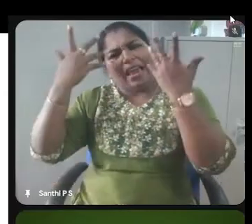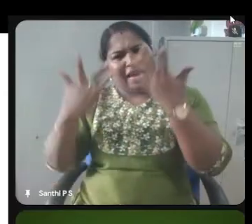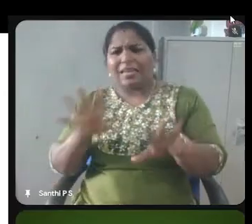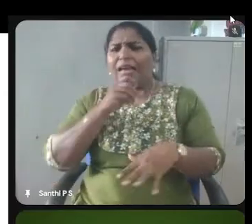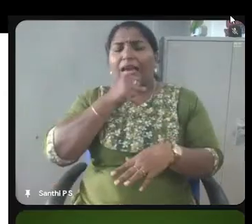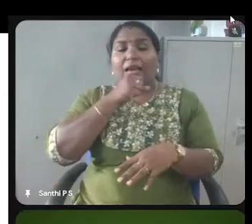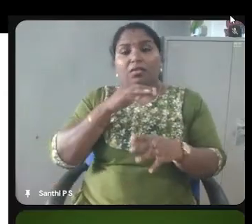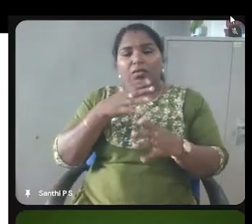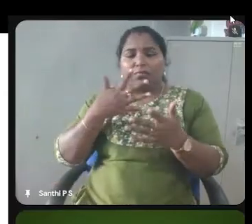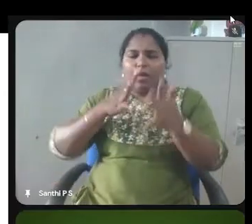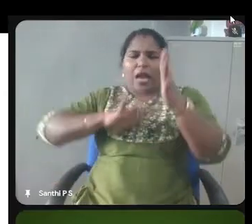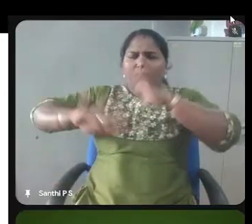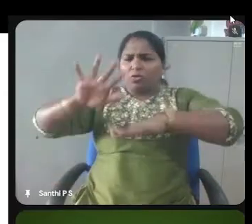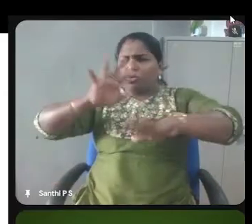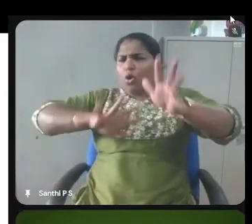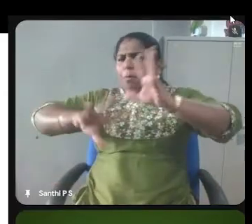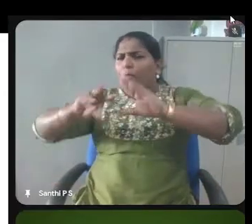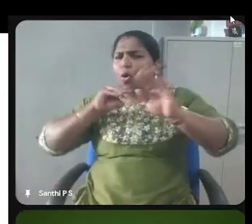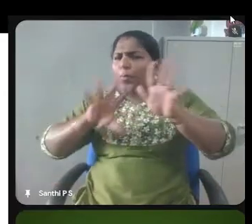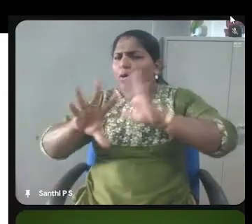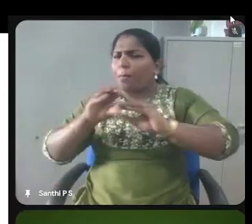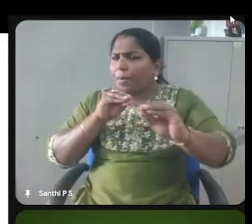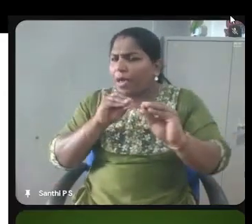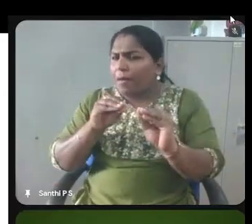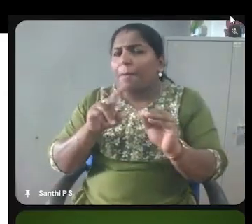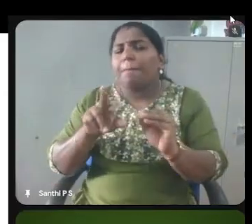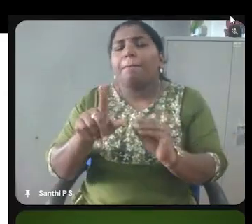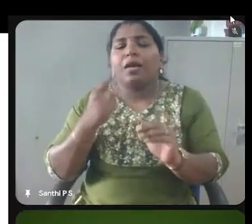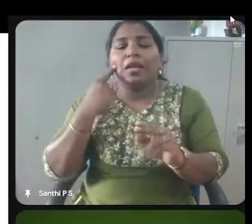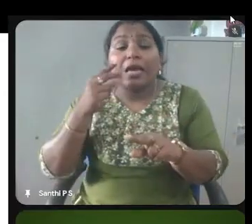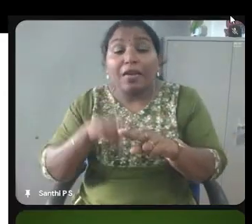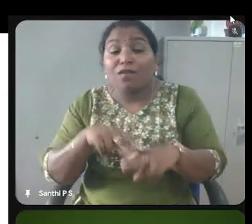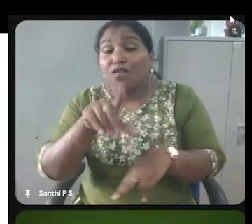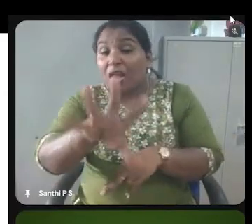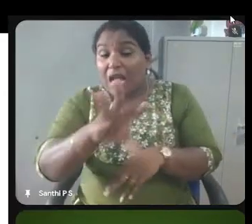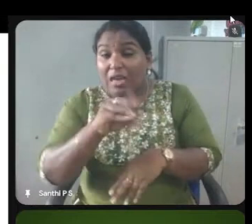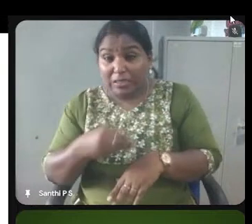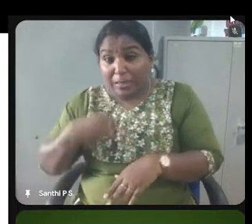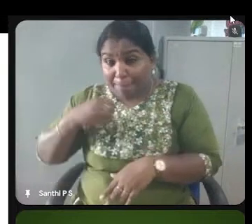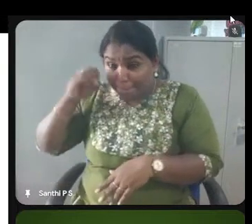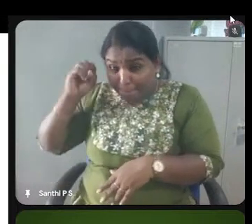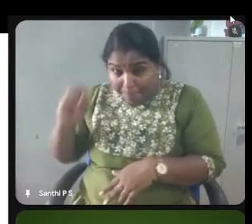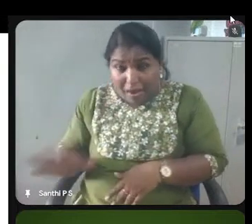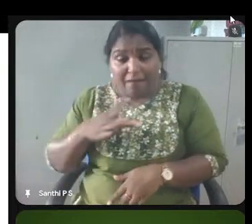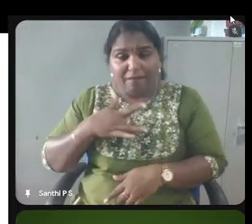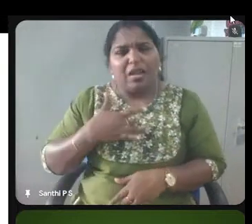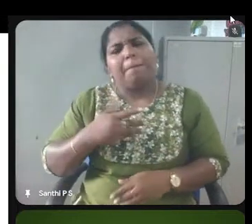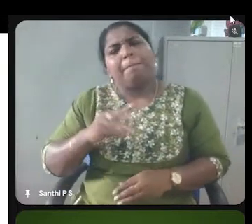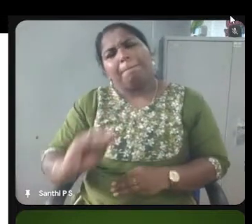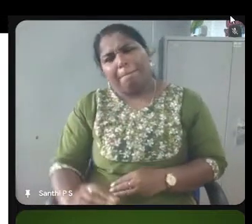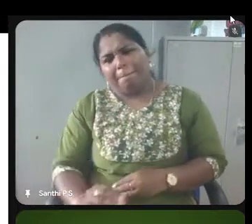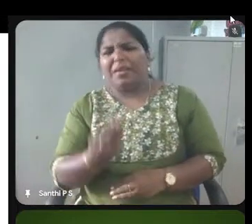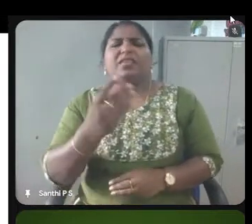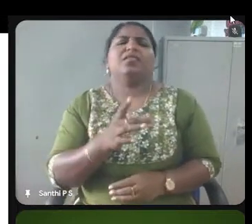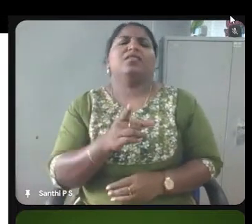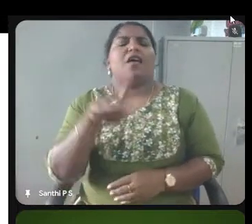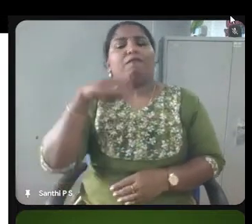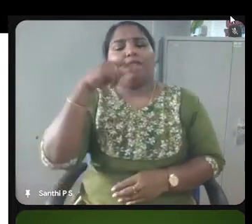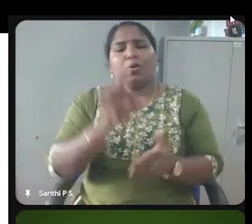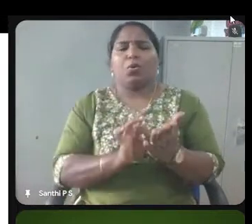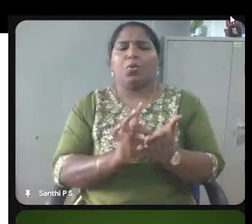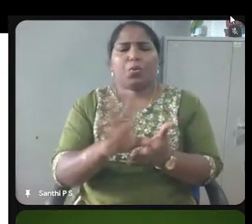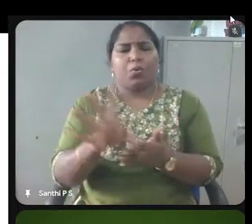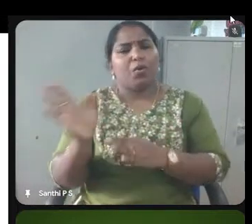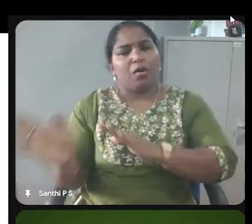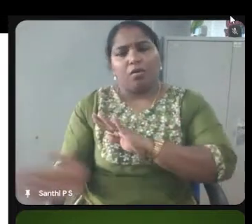ഈ അനുകരണം വേണ്ടാത്ത സ്വഭാവത്തിലാണെങ്കിൽ ഈ കാണിക്കുന്ന കാര്യവും അങ്ങനത്തെ കാര്യങ്ങൾ സ്ക്രീൻ ചെയ്ത് മാത്രം ഇവരെ കാണിക്കുക.